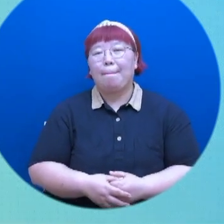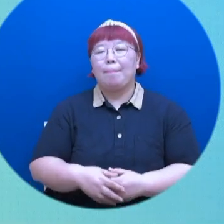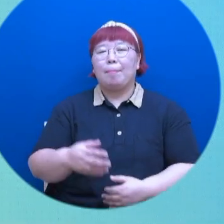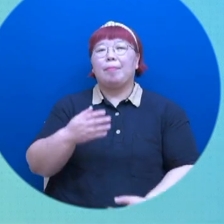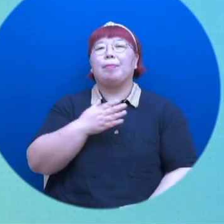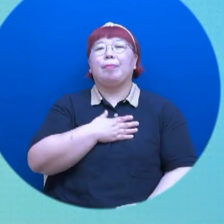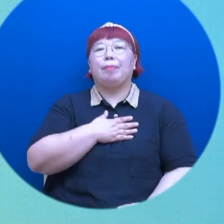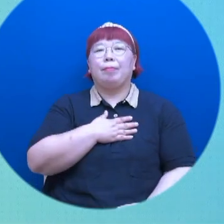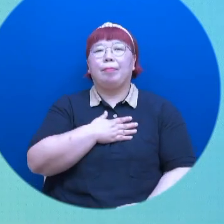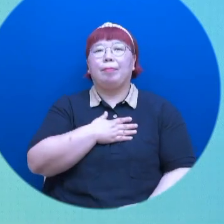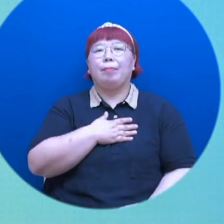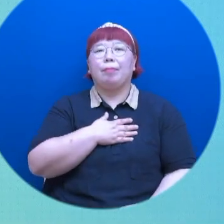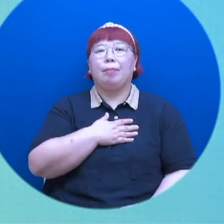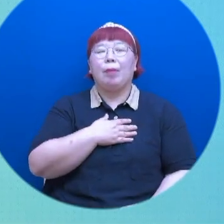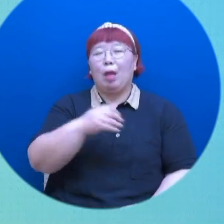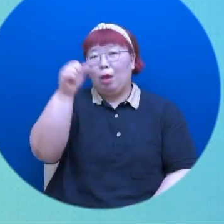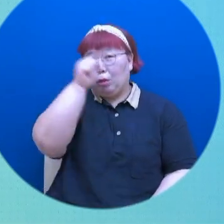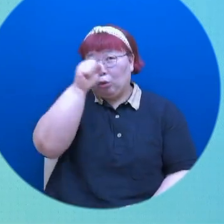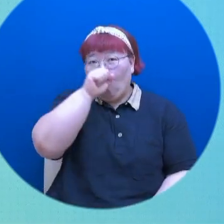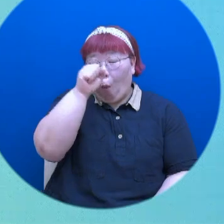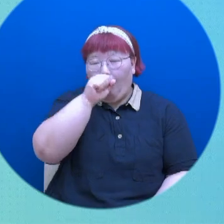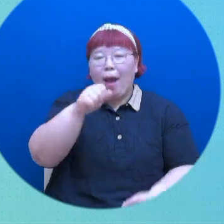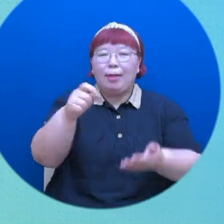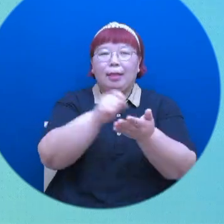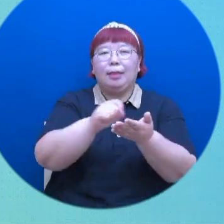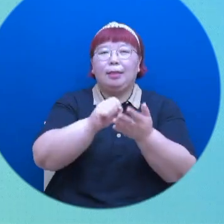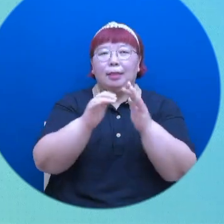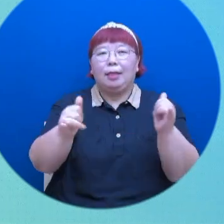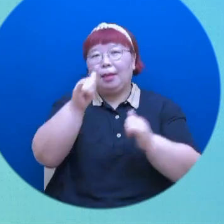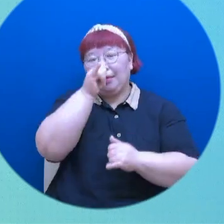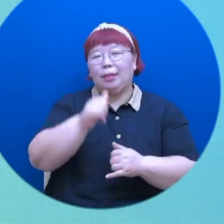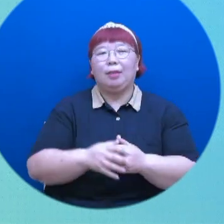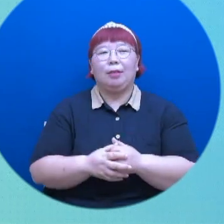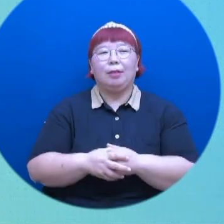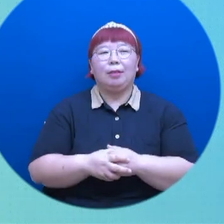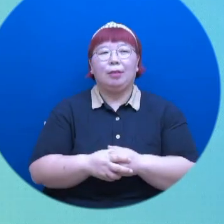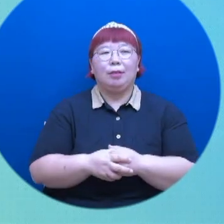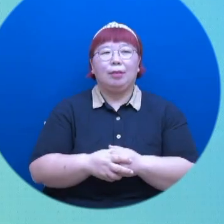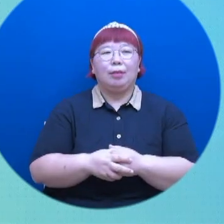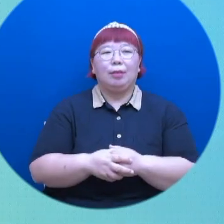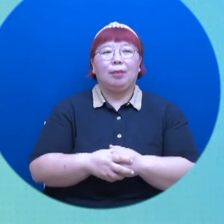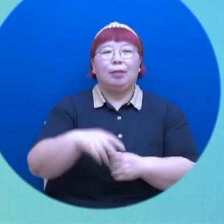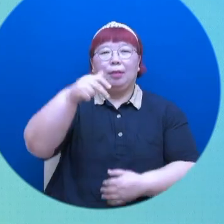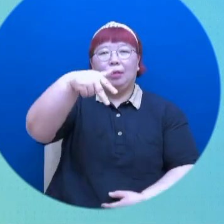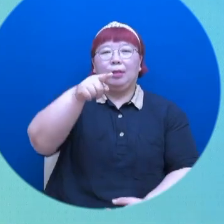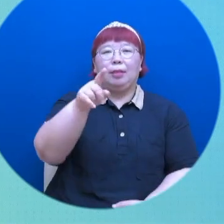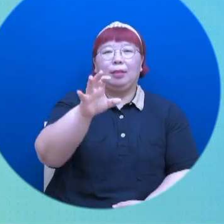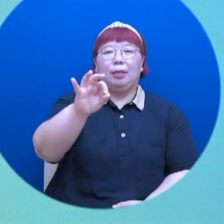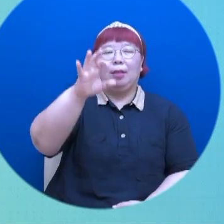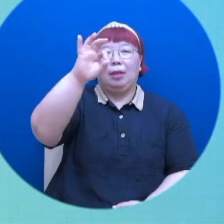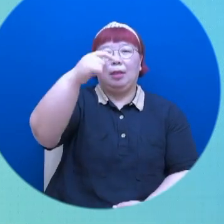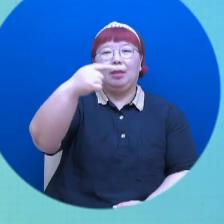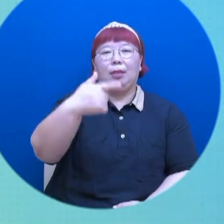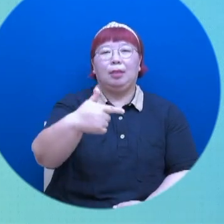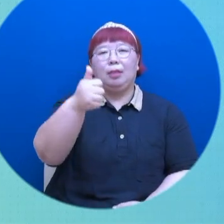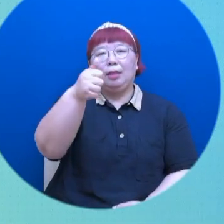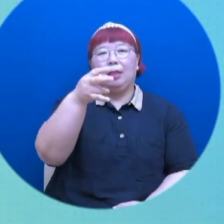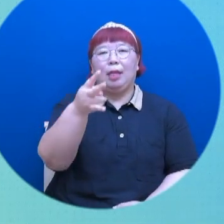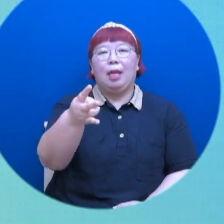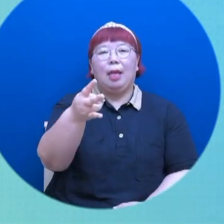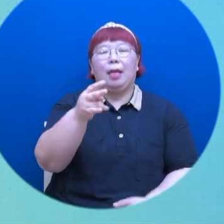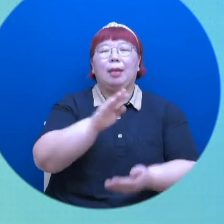제가 좋아하는 작가님 한 분이 계세요. 그분은 정은혜